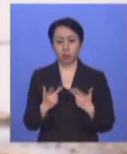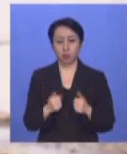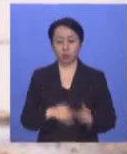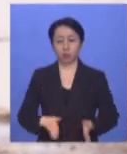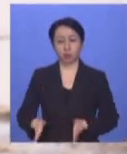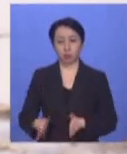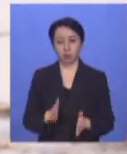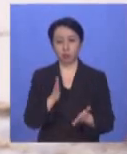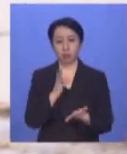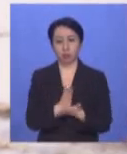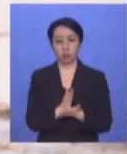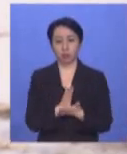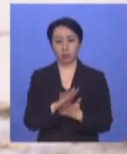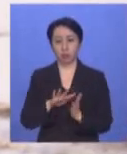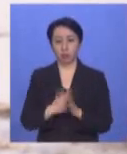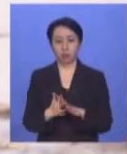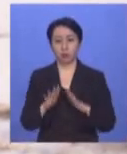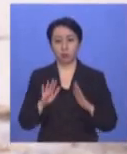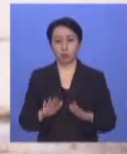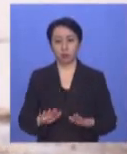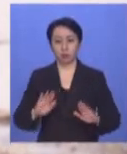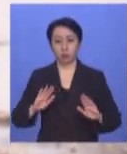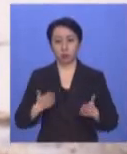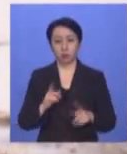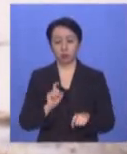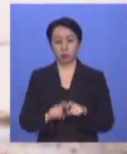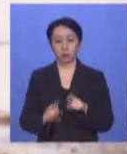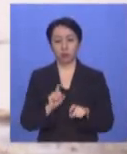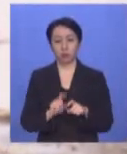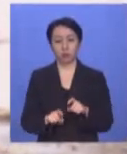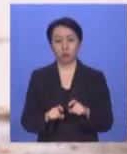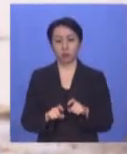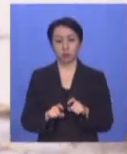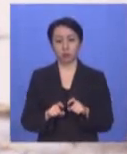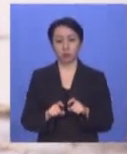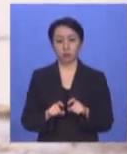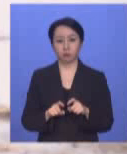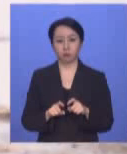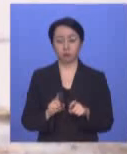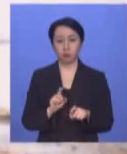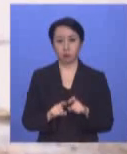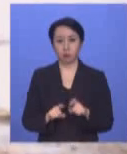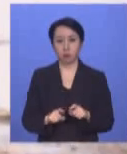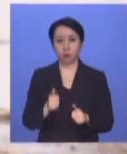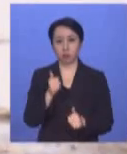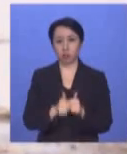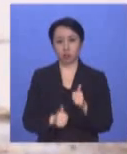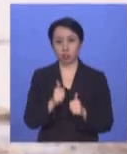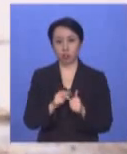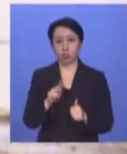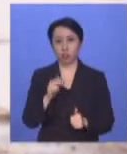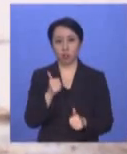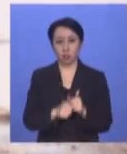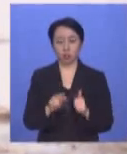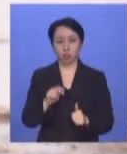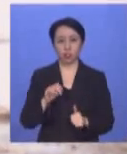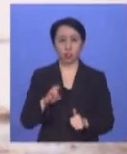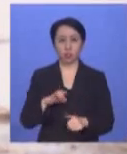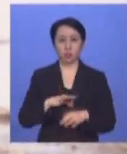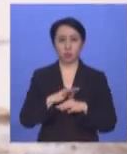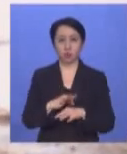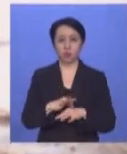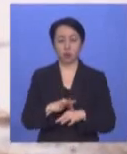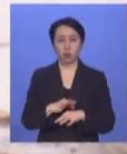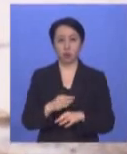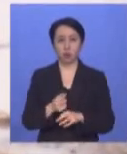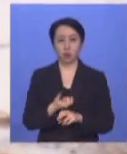имеются к населенным пунктам. Ситуация на контроле, на особом контроле. Мониторим ее ежечасно. Самая большая угроза